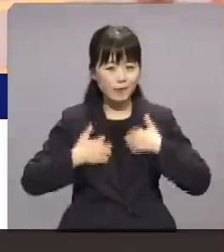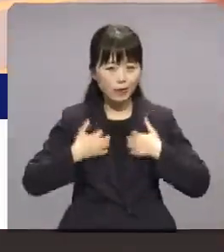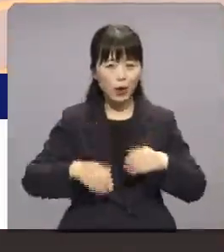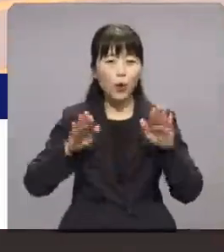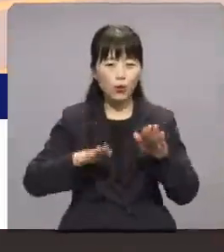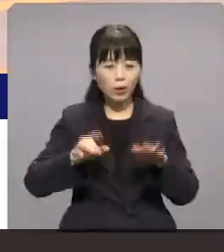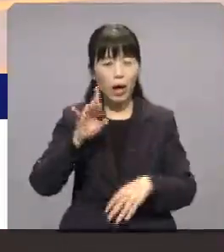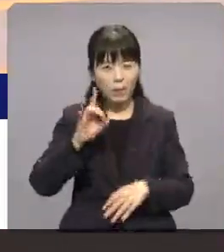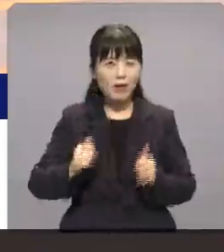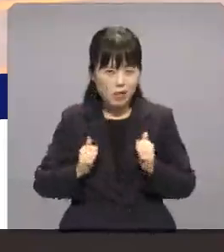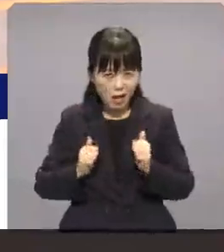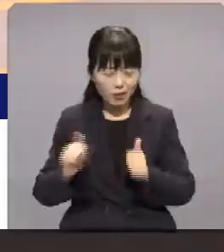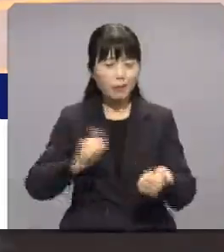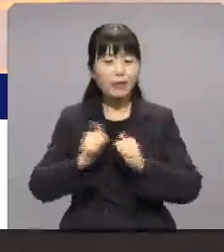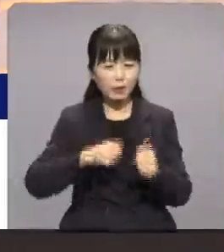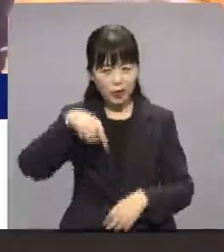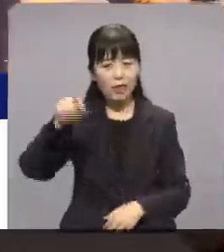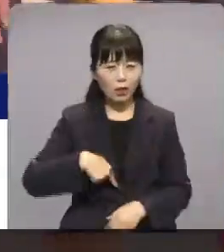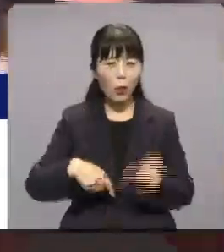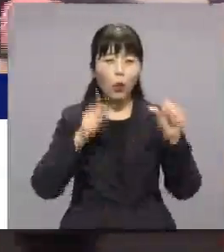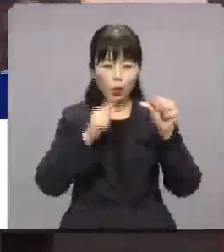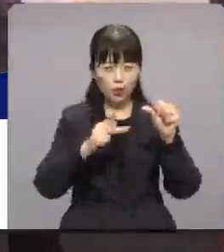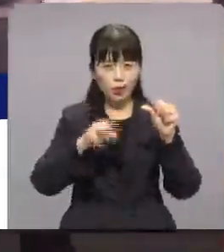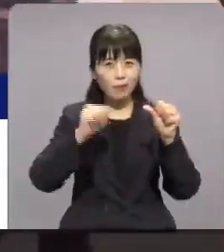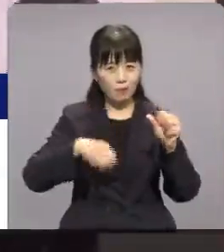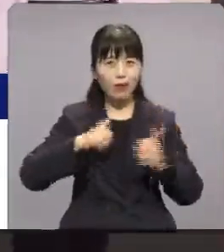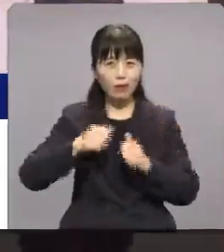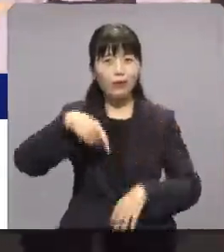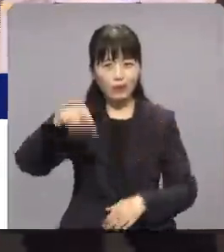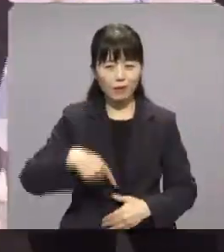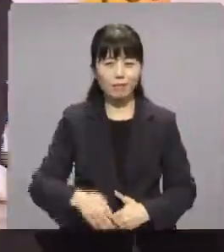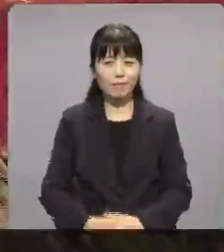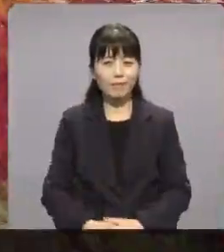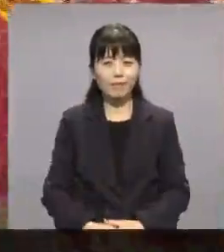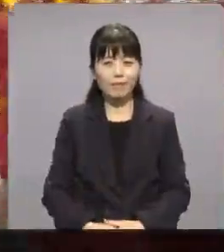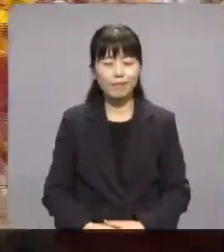즐겁더라고요. 그래서 오늘 한번 열심히 뛰고 왔습니다. 5km짜리 뛰고 왔습니다.